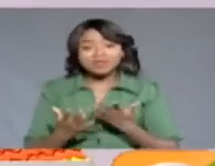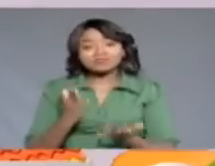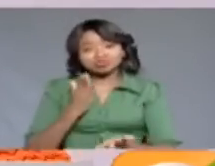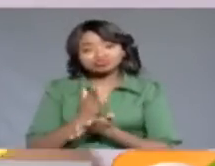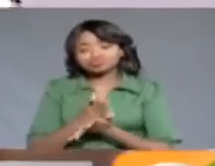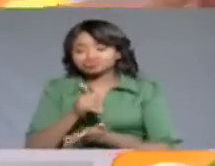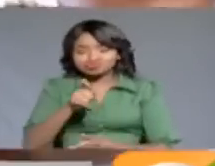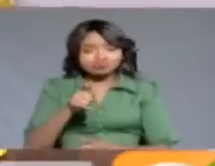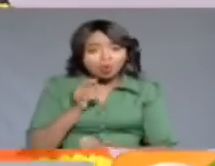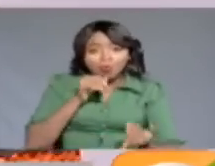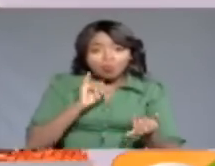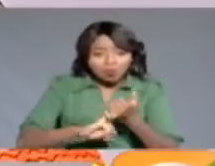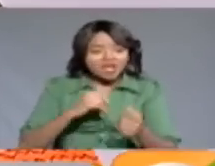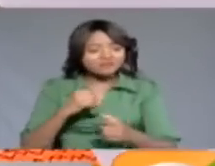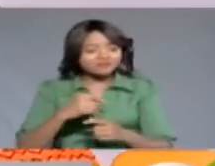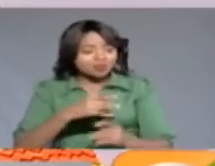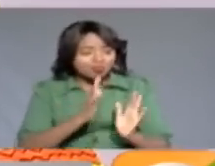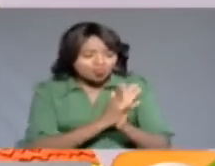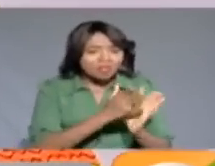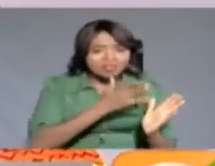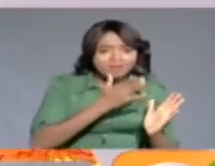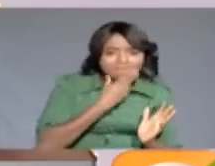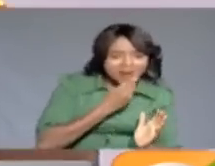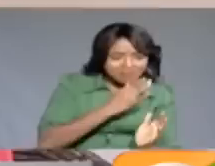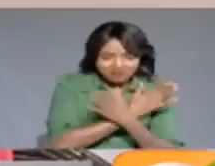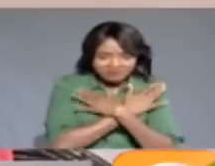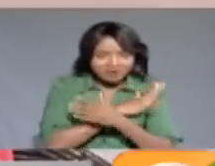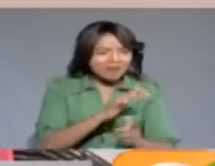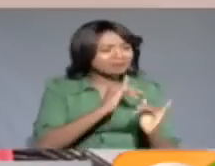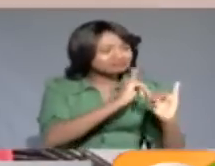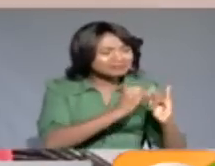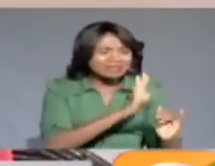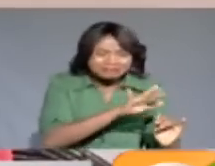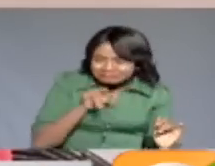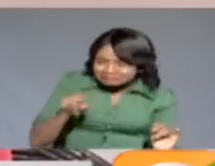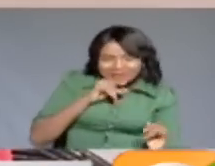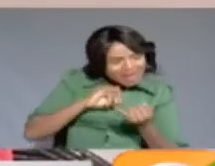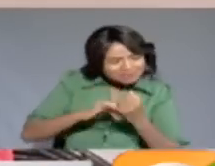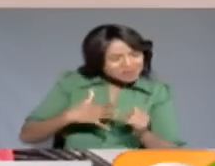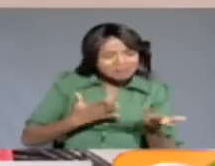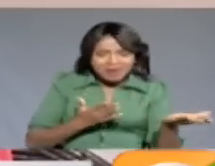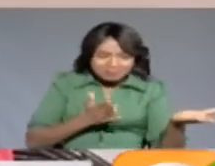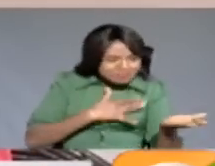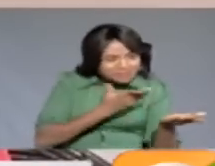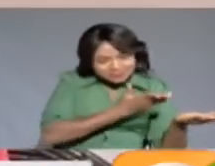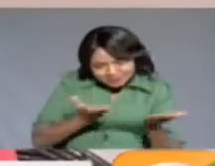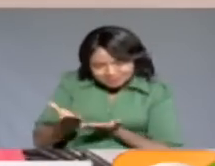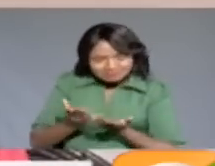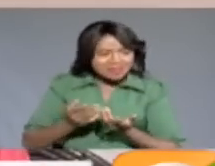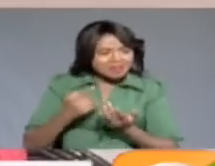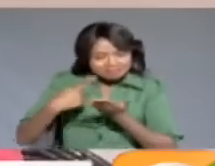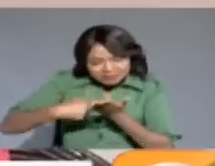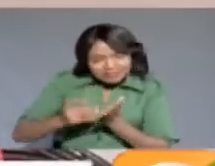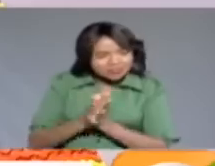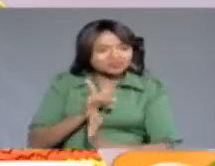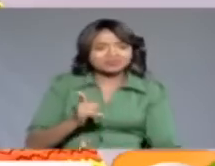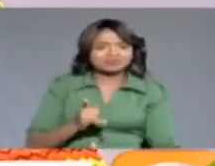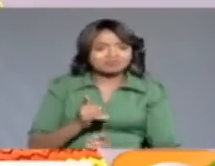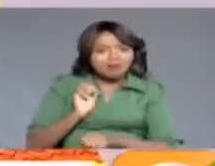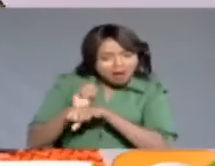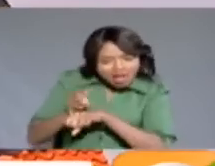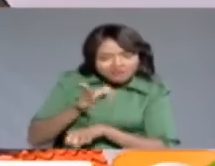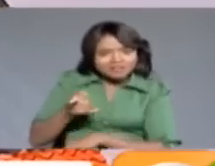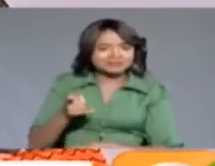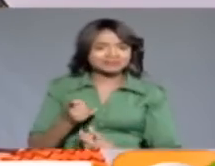gani? Anatukava na kuna kitu na majirani wale wanawake akizungumza. Mtafikiri njia ya kuwa naye awe na wanaume zaidi. Unaona, ikihema